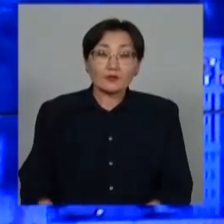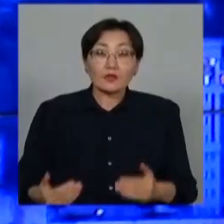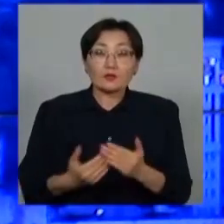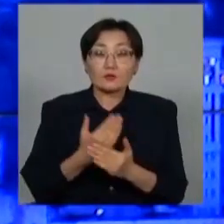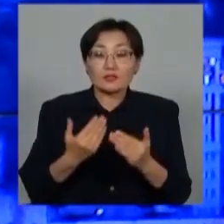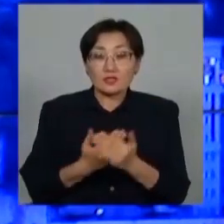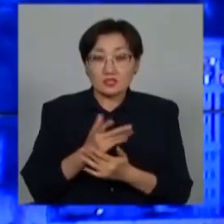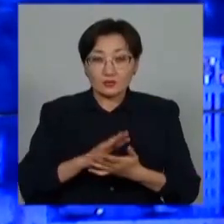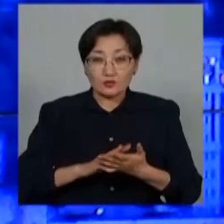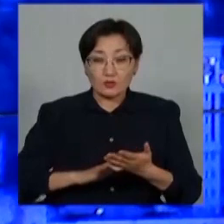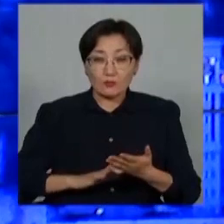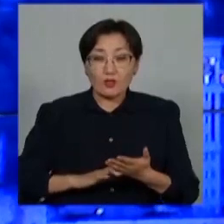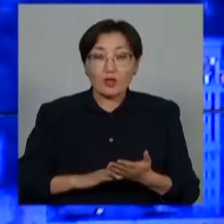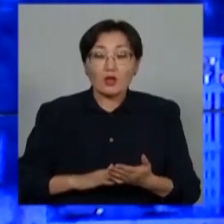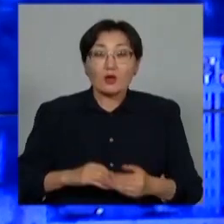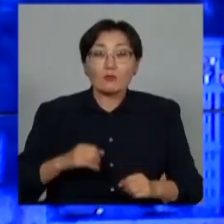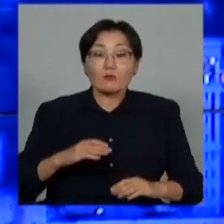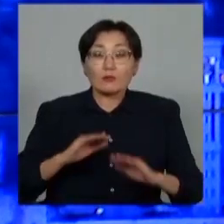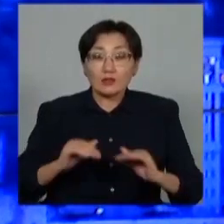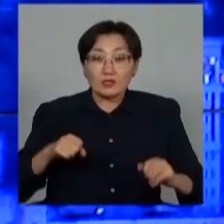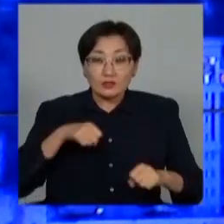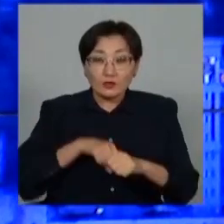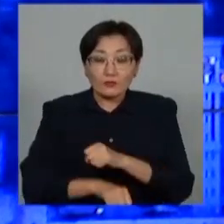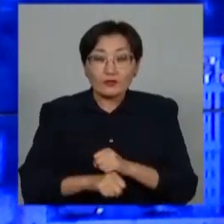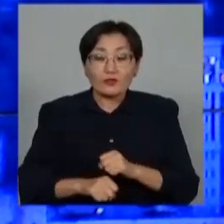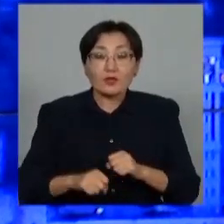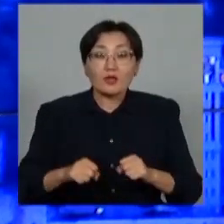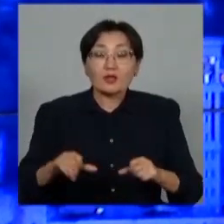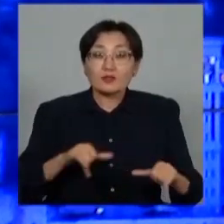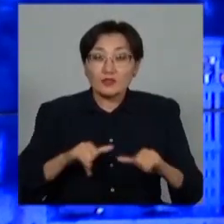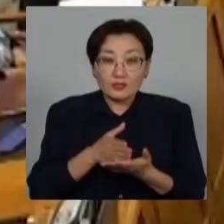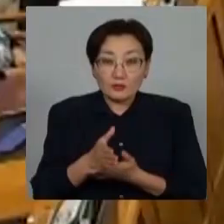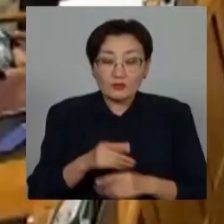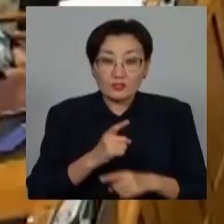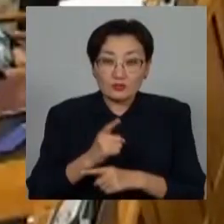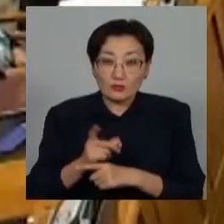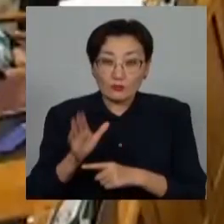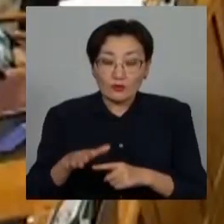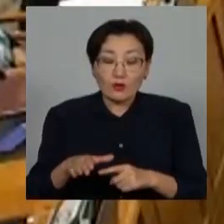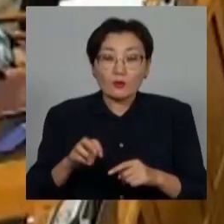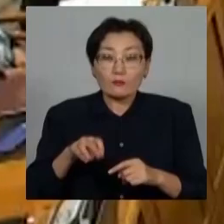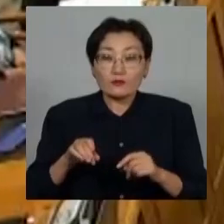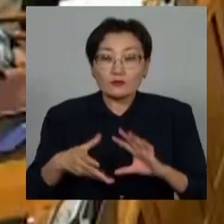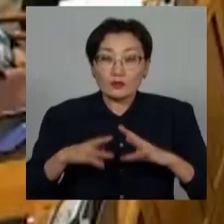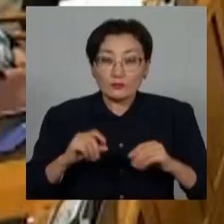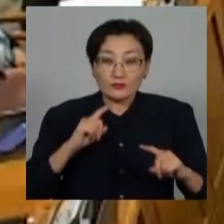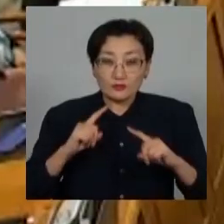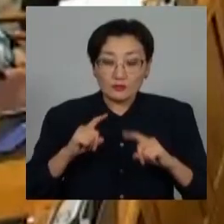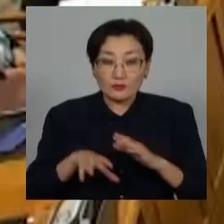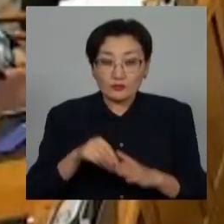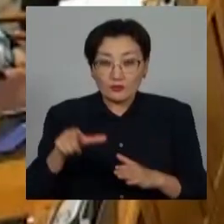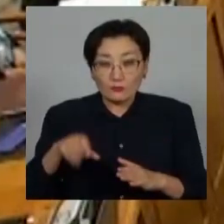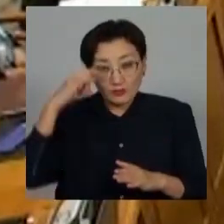хабарымызды жалғастырамыз. Педофил мен террористердің Қазақстанға кіруіне шектеу салынады. Бүгін мәжілістің пленарлық отырысында